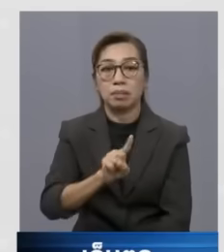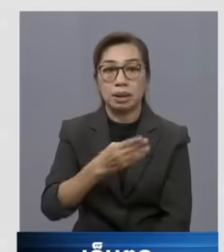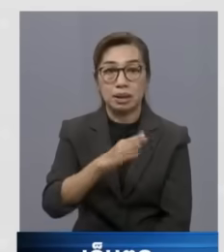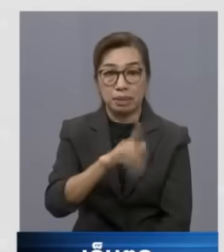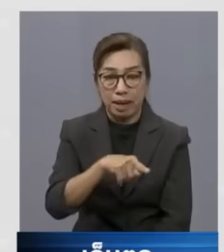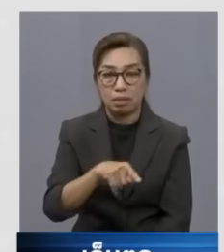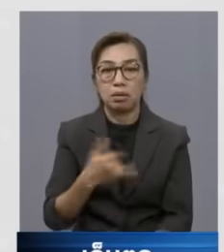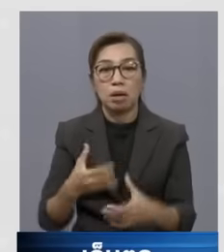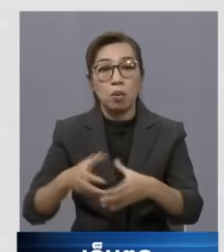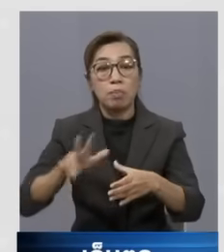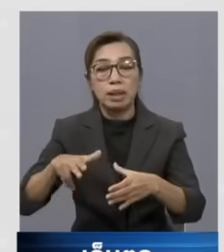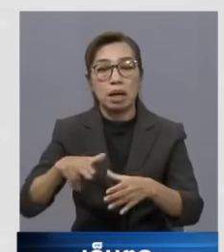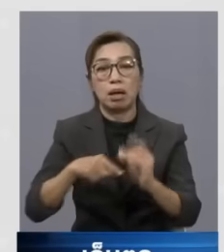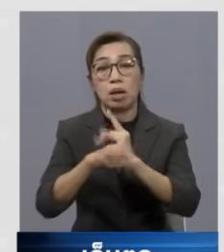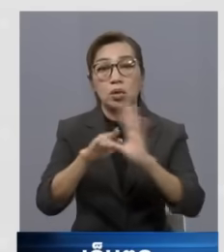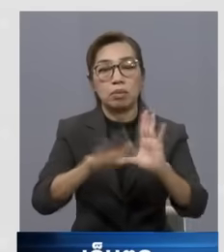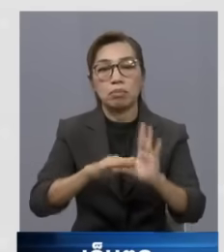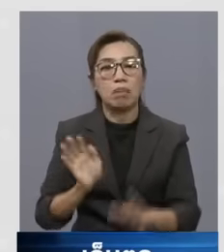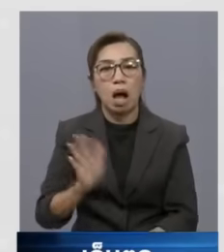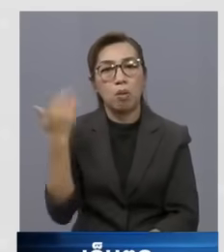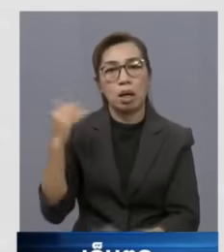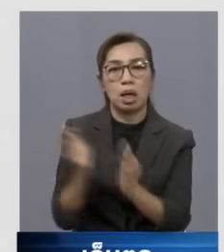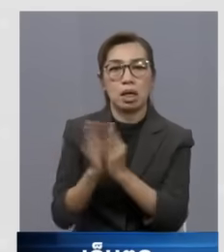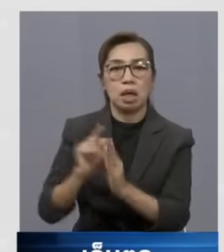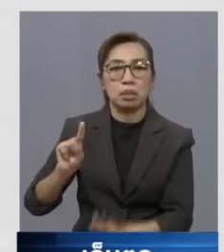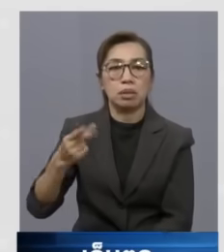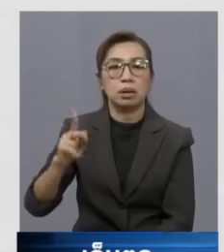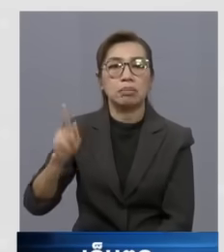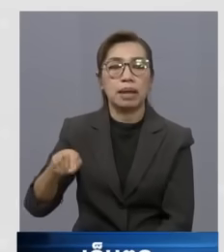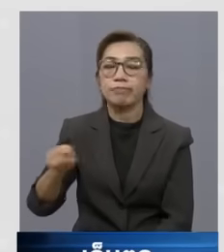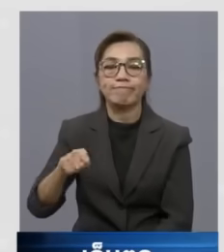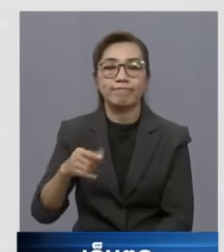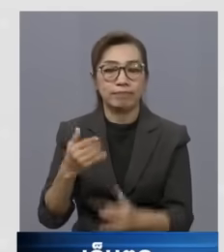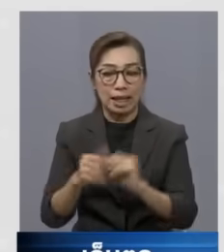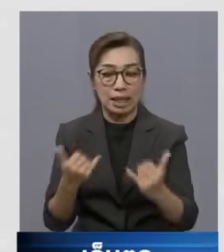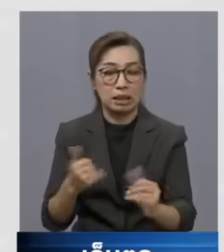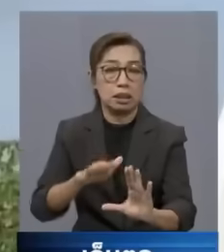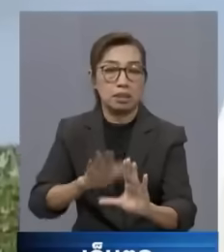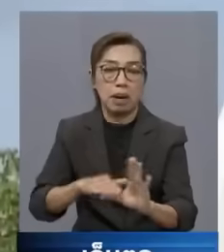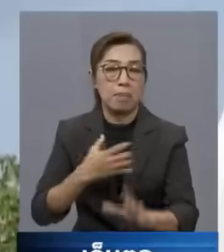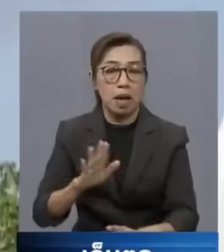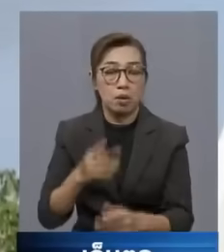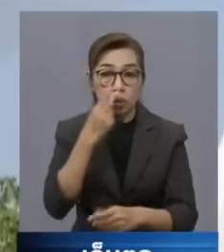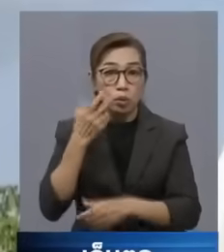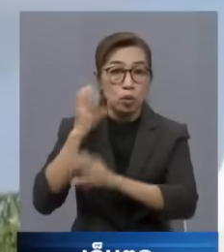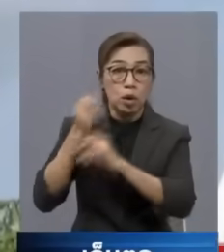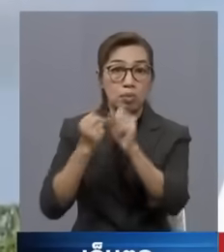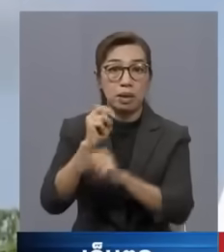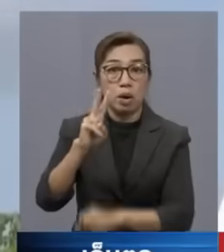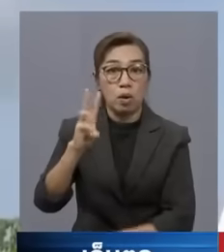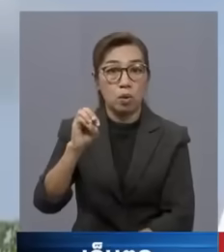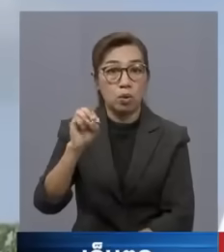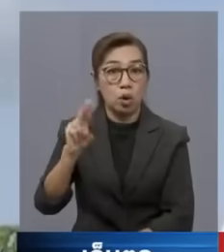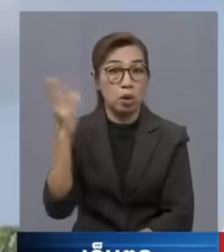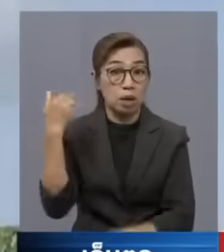ไม่ลงในพื้นที่ระยองได้มาหมื่นนึงนะฮะคราวนี้ถ้าเราย้อนกลับไปดูปี 62ปี 62เนี่ยคุณหมอบัญญัติจาก